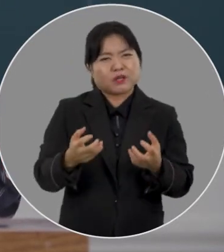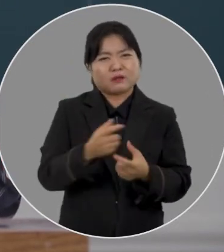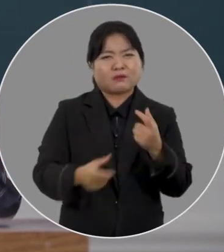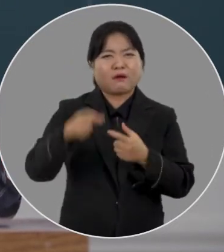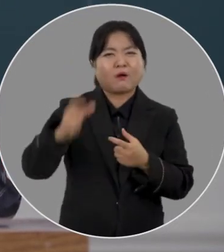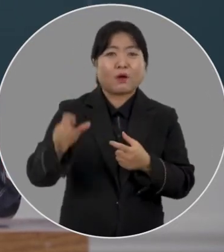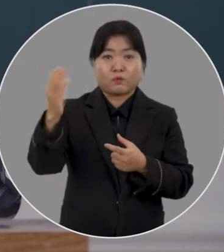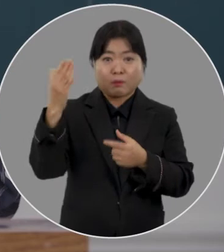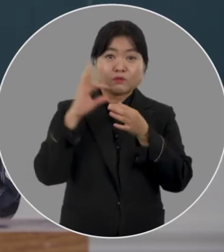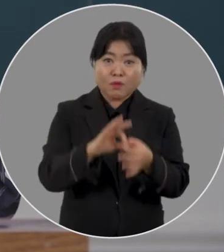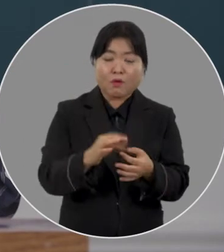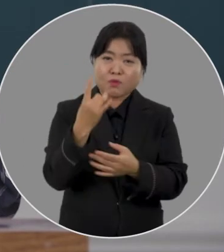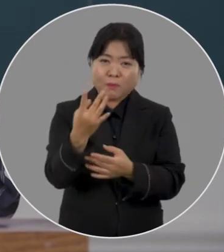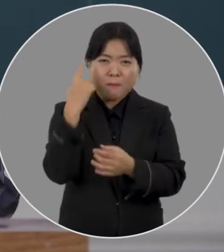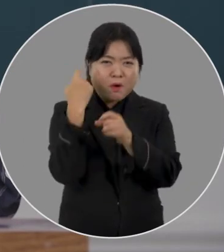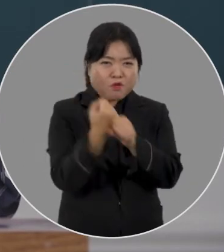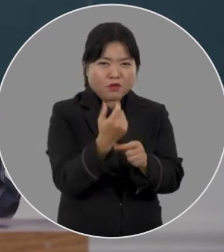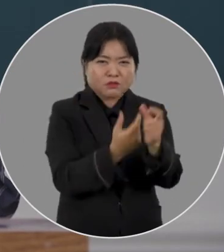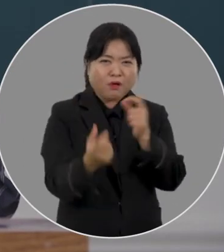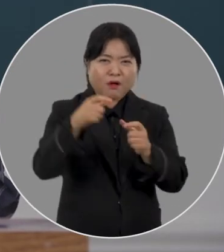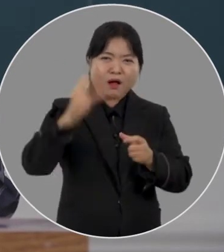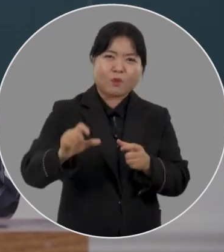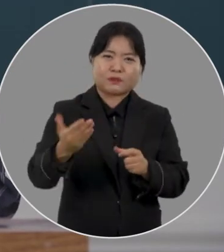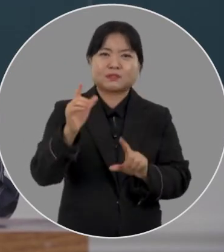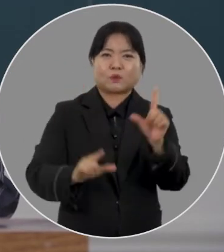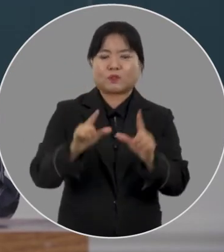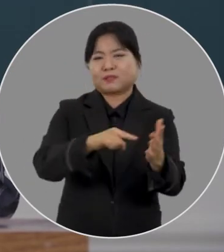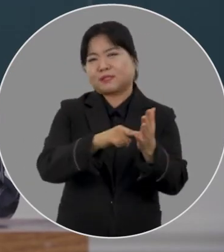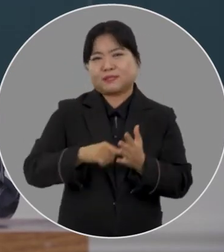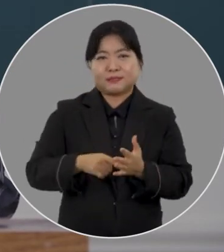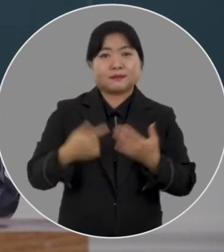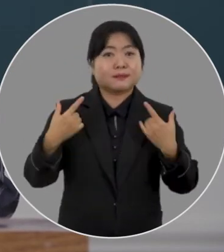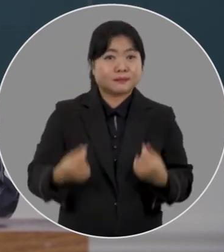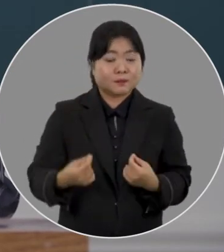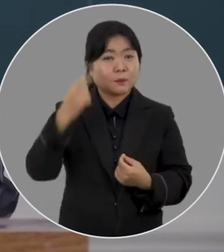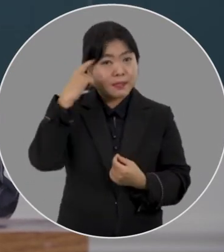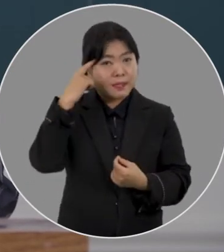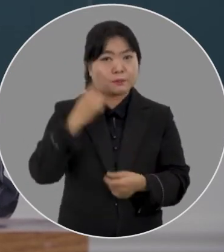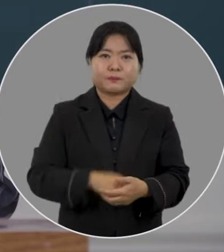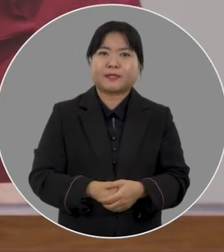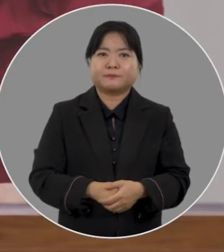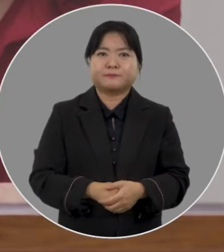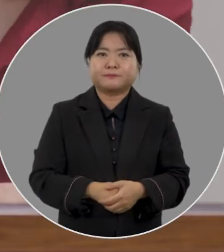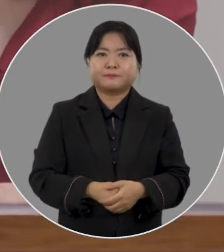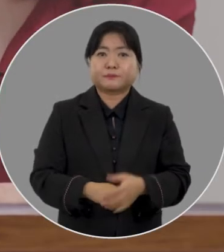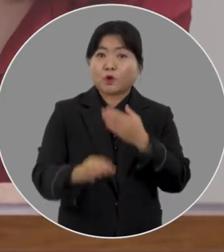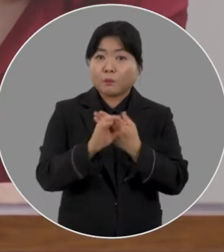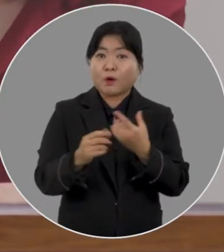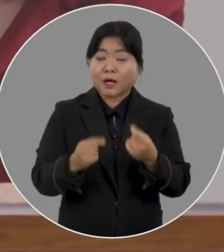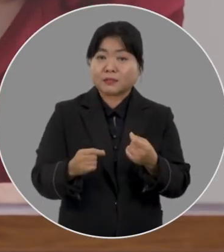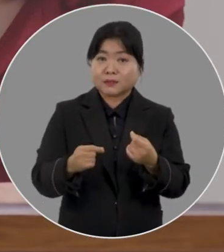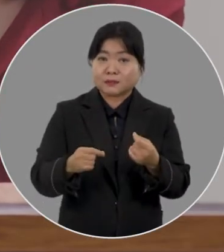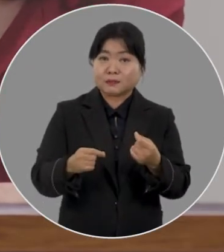강화가 되면서 기존의 편견이 더 강화되는 현상도 좀 나타나고 있지 않을까 생각해 봅니다. 네. 아니 그러면